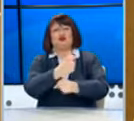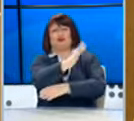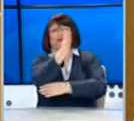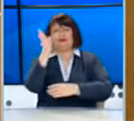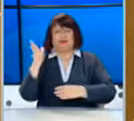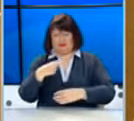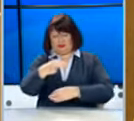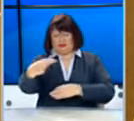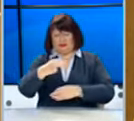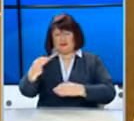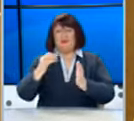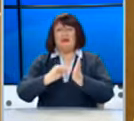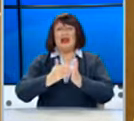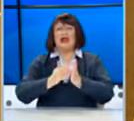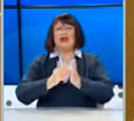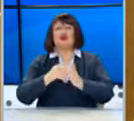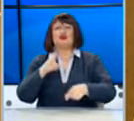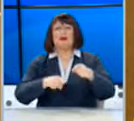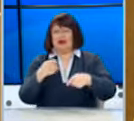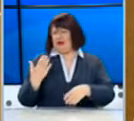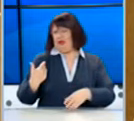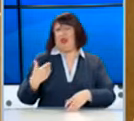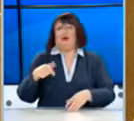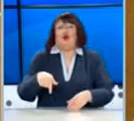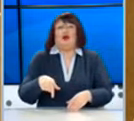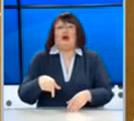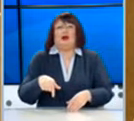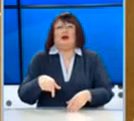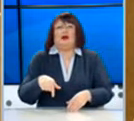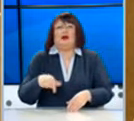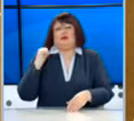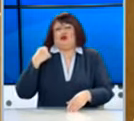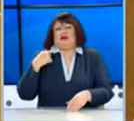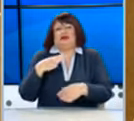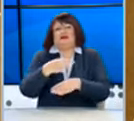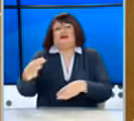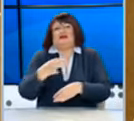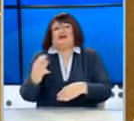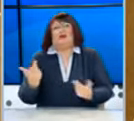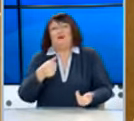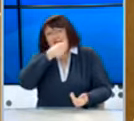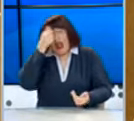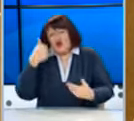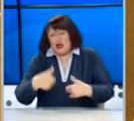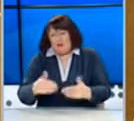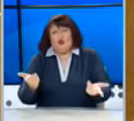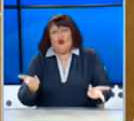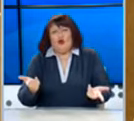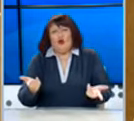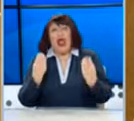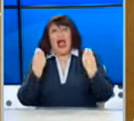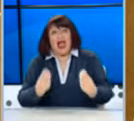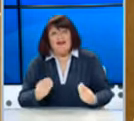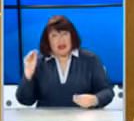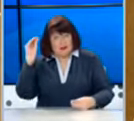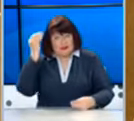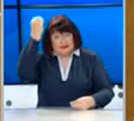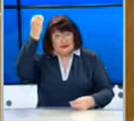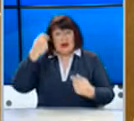αντιπυρική περίοδο και κάποιοι από αυτούς αναλάβανε υπηρεσία προχθές? Τι από αυτά είναι προϊόν φαντασίας?